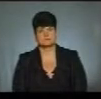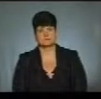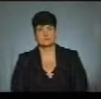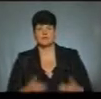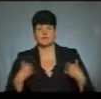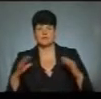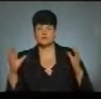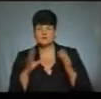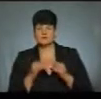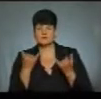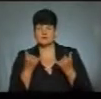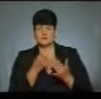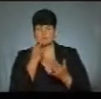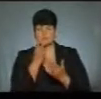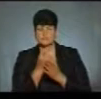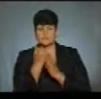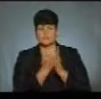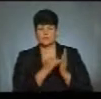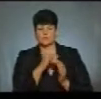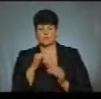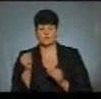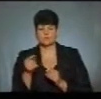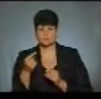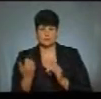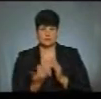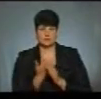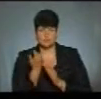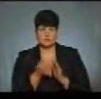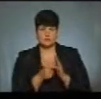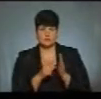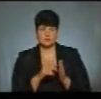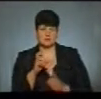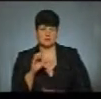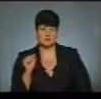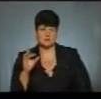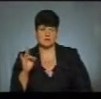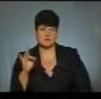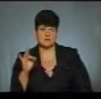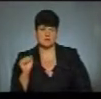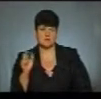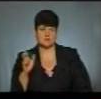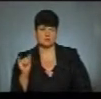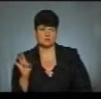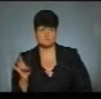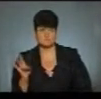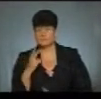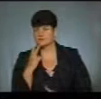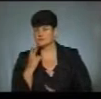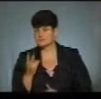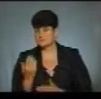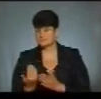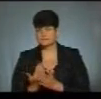Вітаю усіх, хто до нас приєднався. В ефірі телеканалу ЮА Тернопіль новини. У студії Богдана Сарабун. Дивіться у